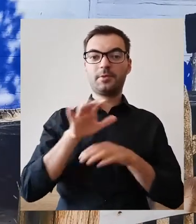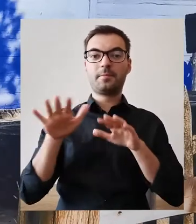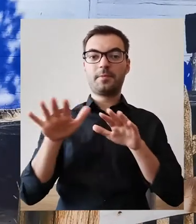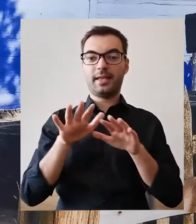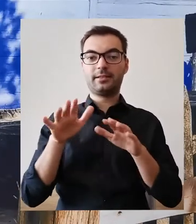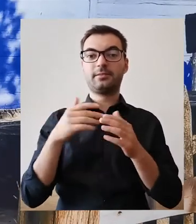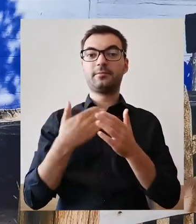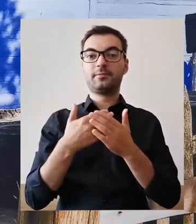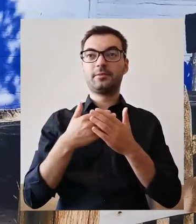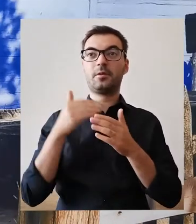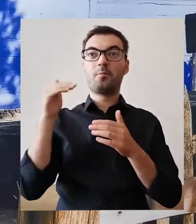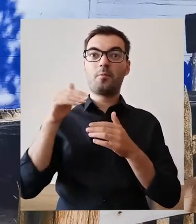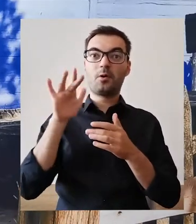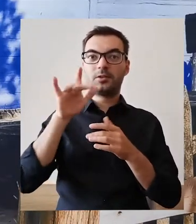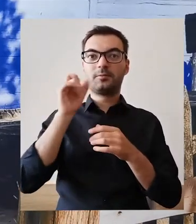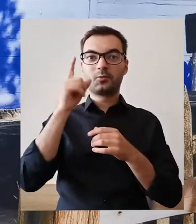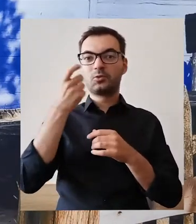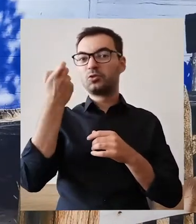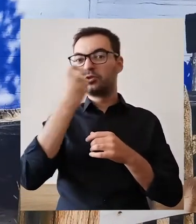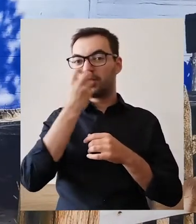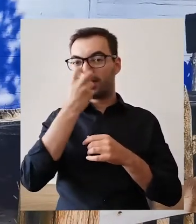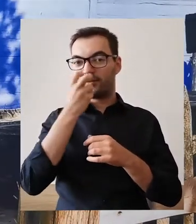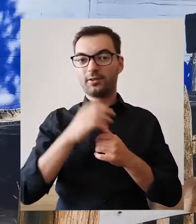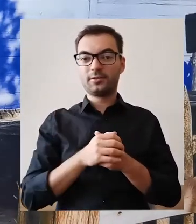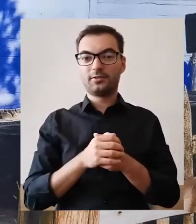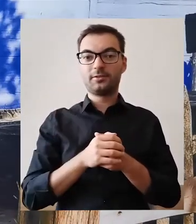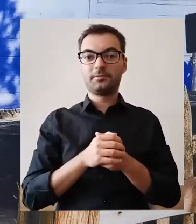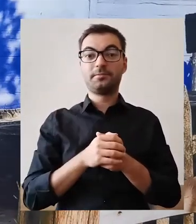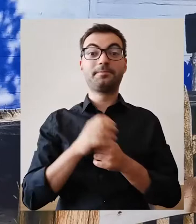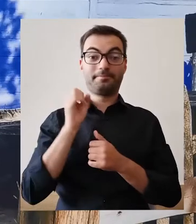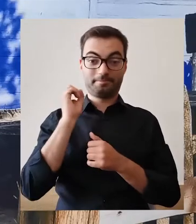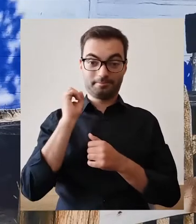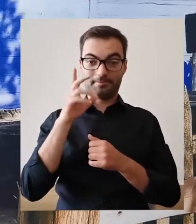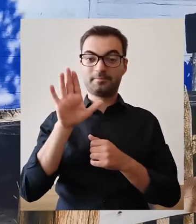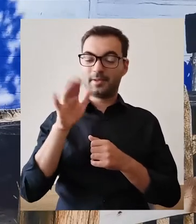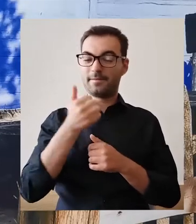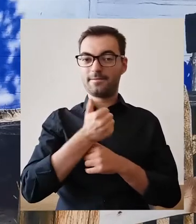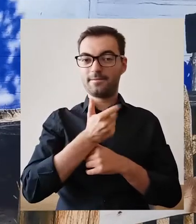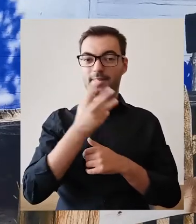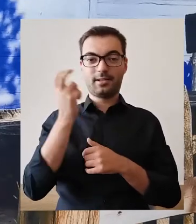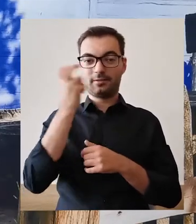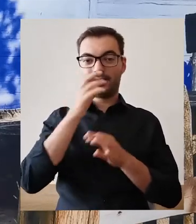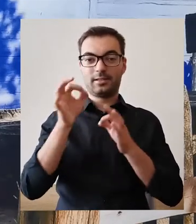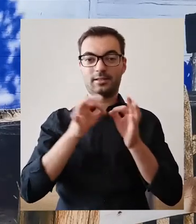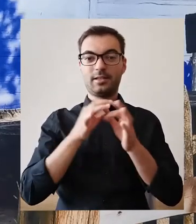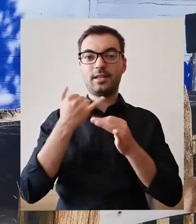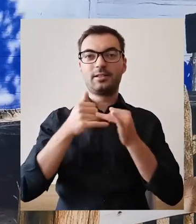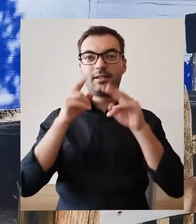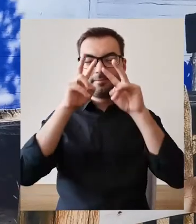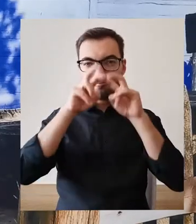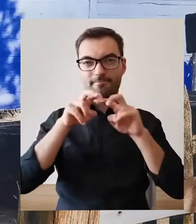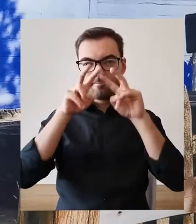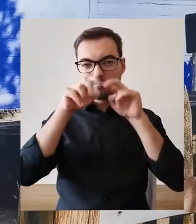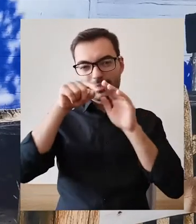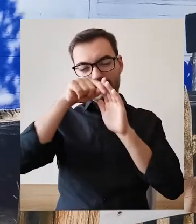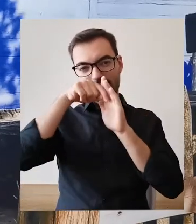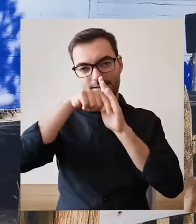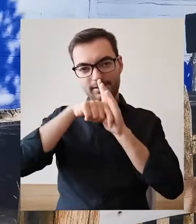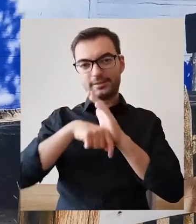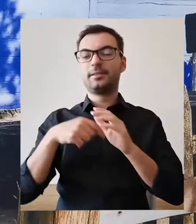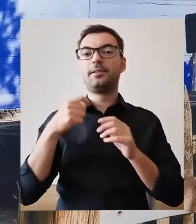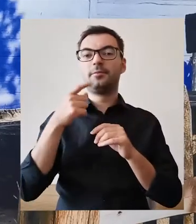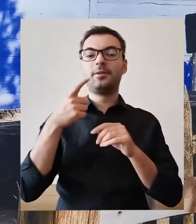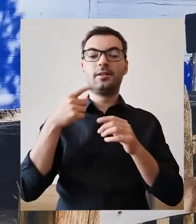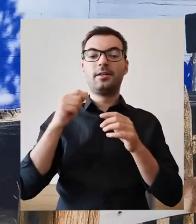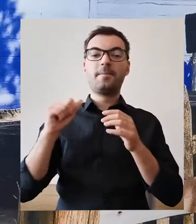bo może odkryję jakąś ciekawą historię i owszem nie jedną jeżeli dobrze pokopać to do kąpiemy się